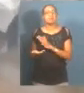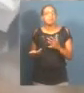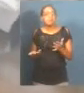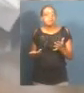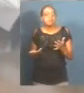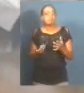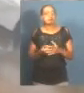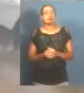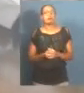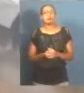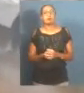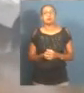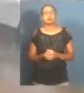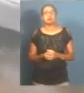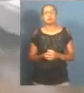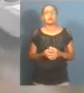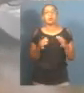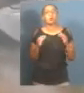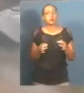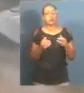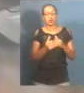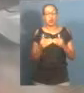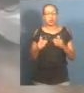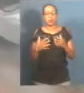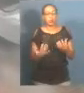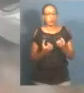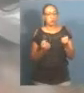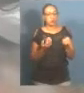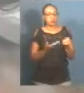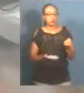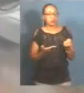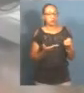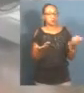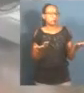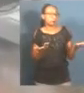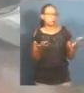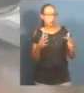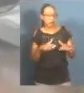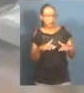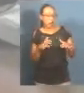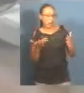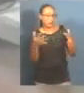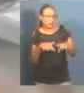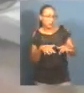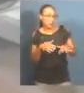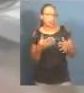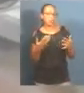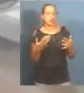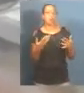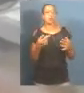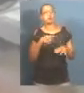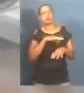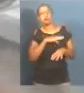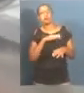Or, quand c'est déjà le domaine de compétence de la CTM, c'est à l'Assemblée. soit sous proposition du Conseil exécutif, soit